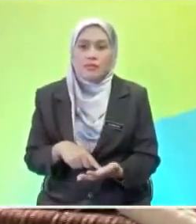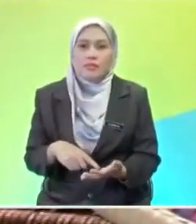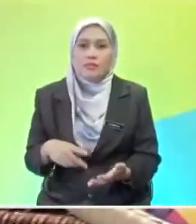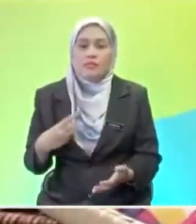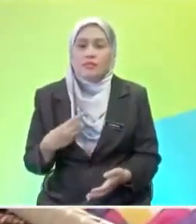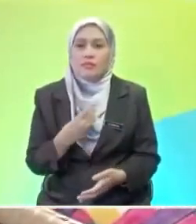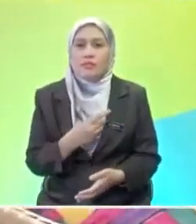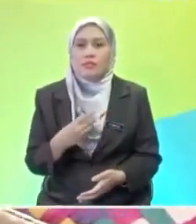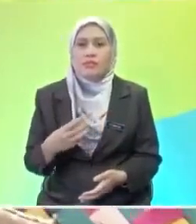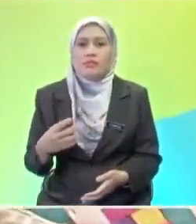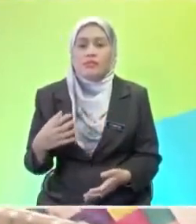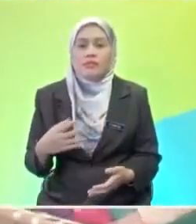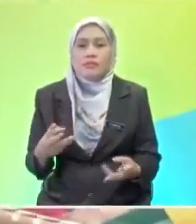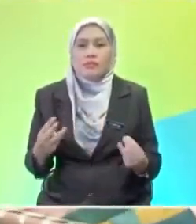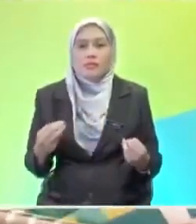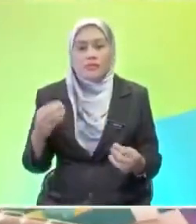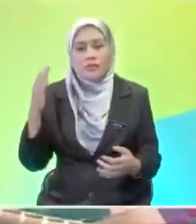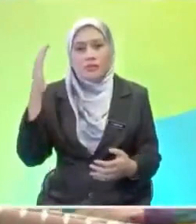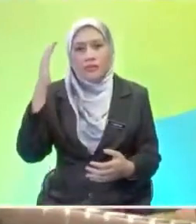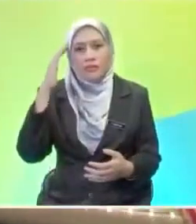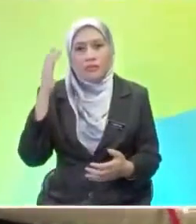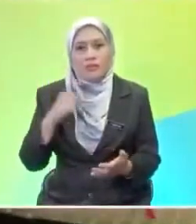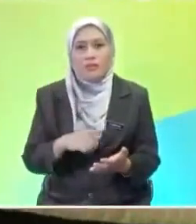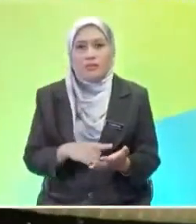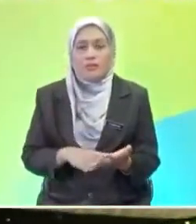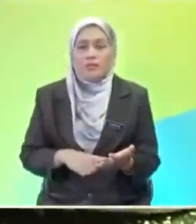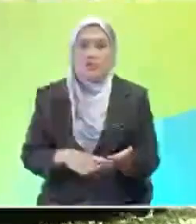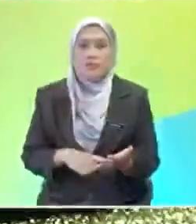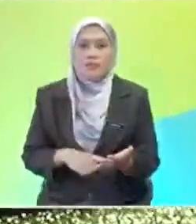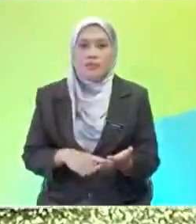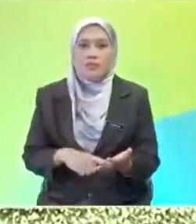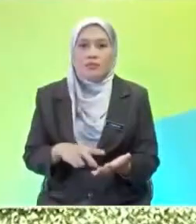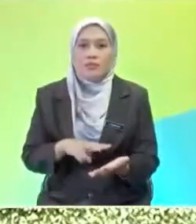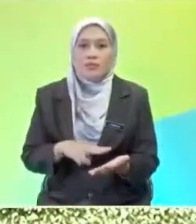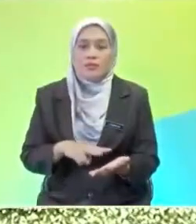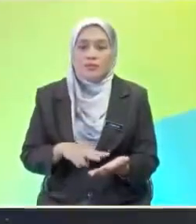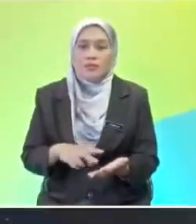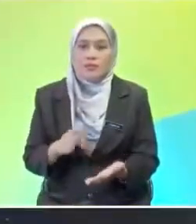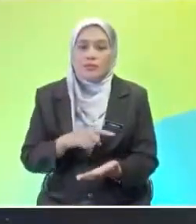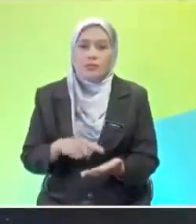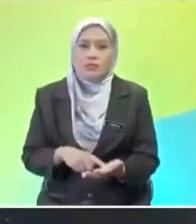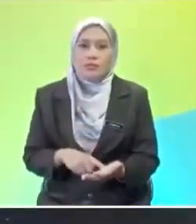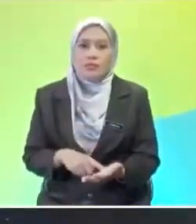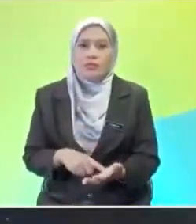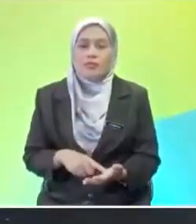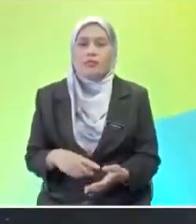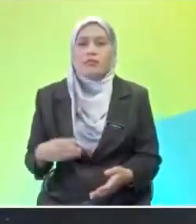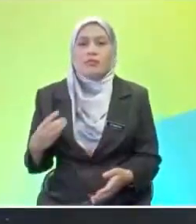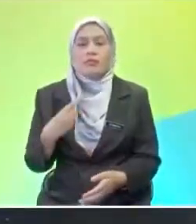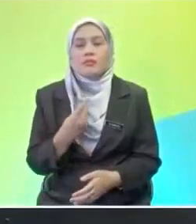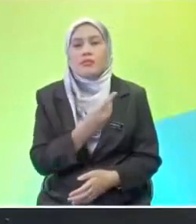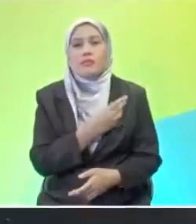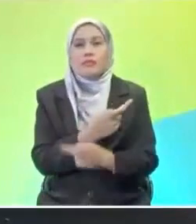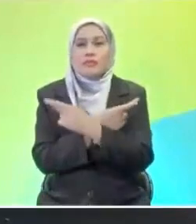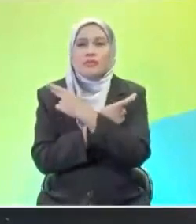membaca pada hari ini kita beri fokus. Tapi sebelum kita teruskan, jom kita berehat dulu ya cikgu Rahimah. Dan kembali selepas ini di Didik